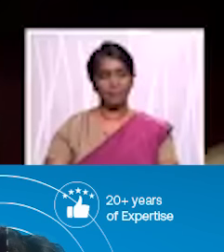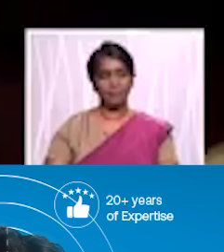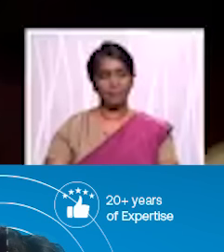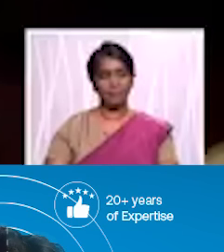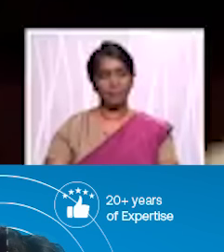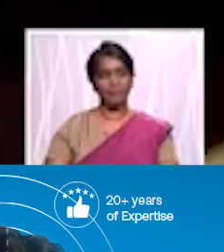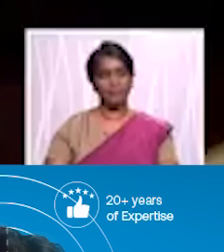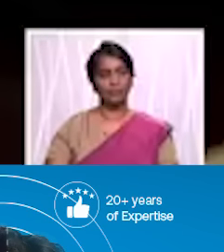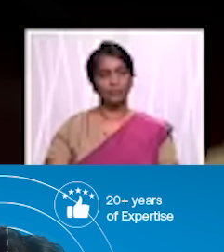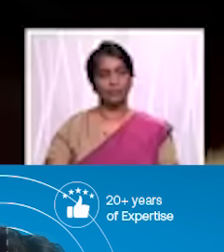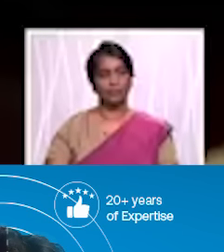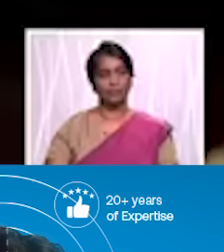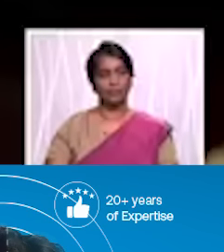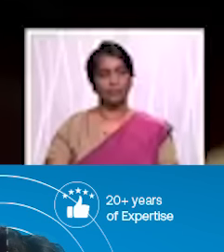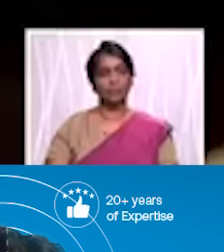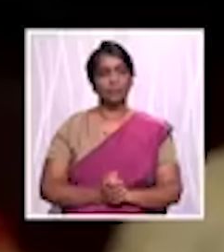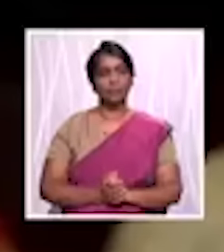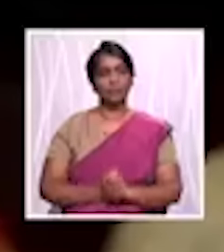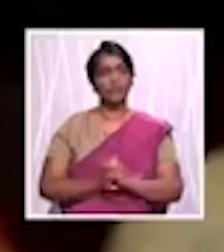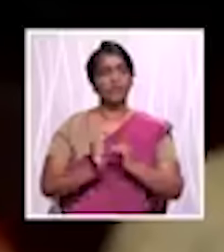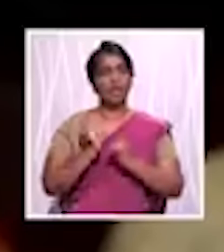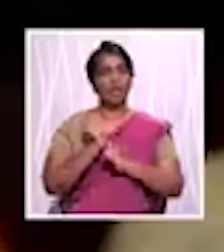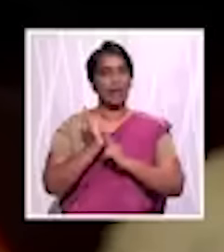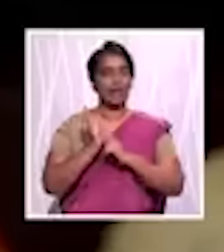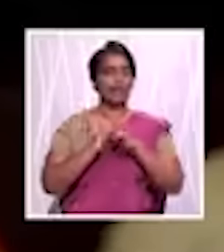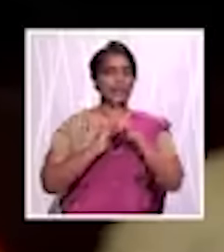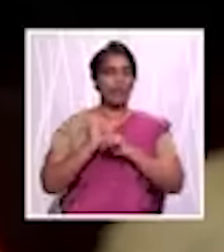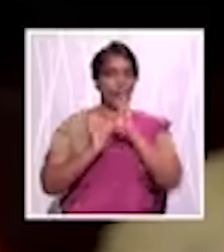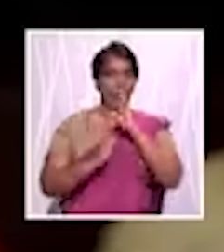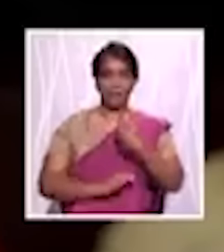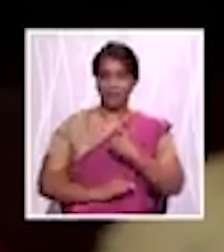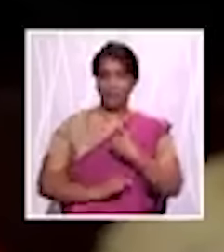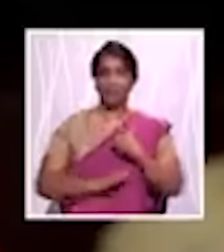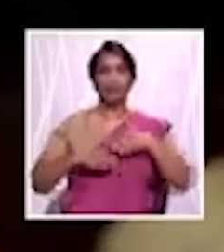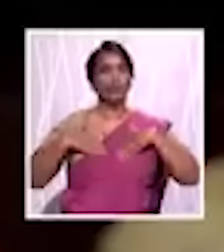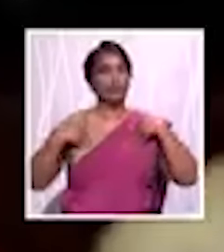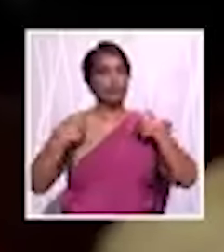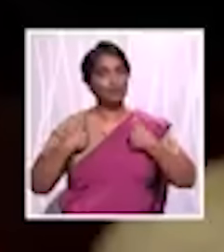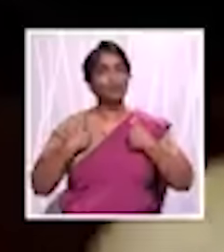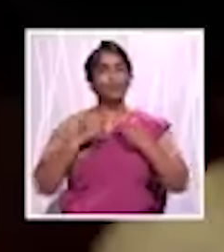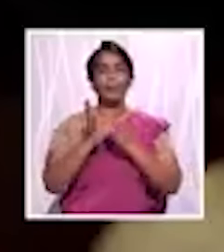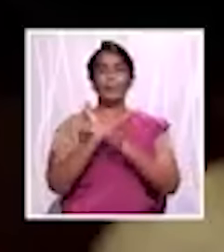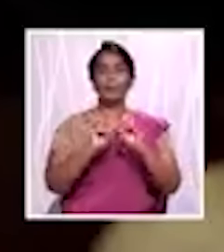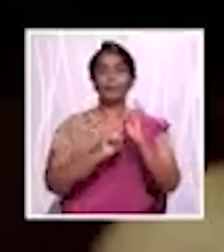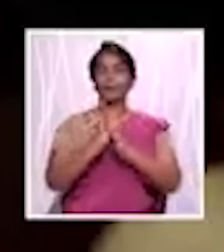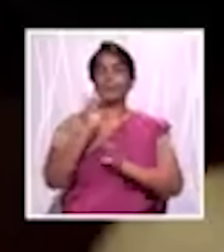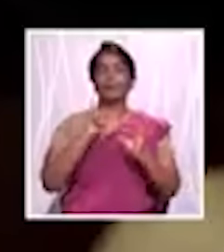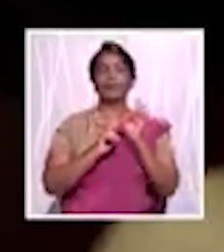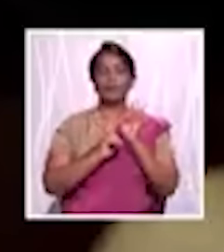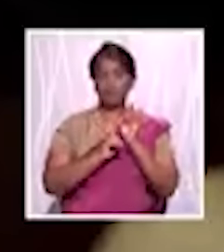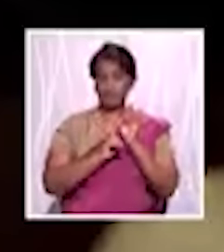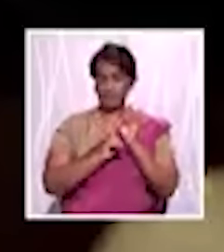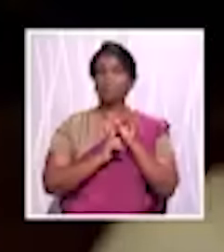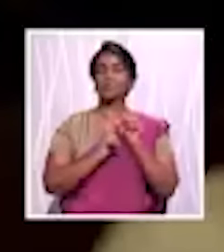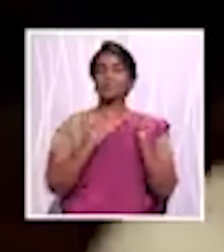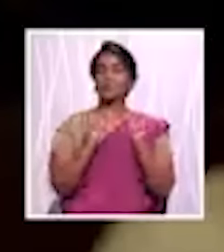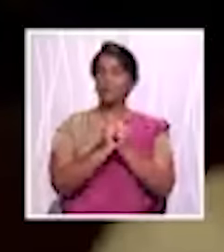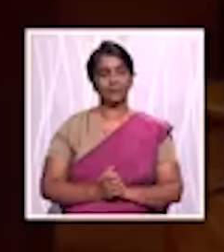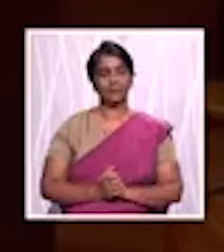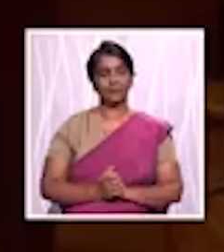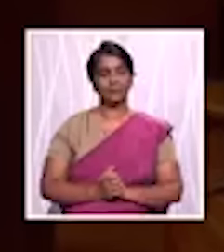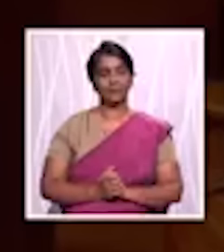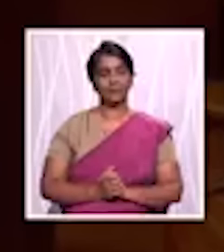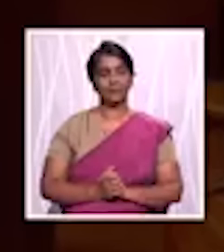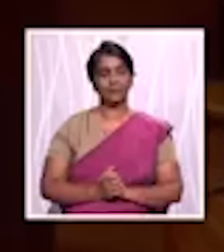மற்றும் ஊடகத்துறை அமைச்சராக வைத்தியர் நலிந்த ஜெயதீச ஜனாதிபதி அனுரகுமார திச நாயக முன்னிலையில் பதவி பிரமாணம் செய்து கொண்டார்